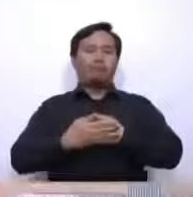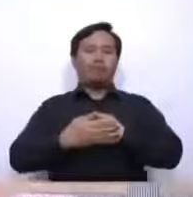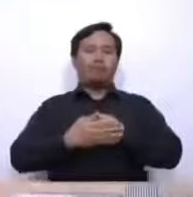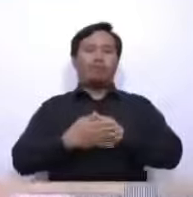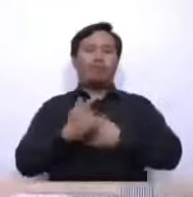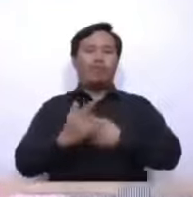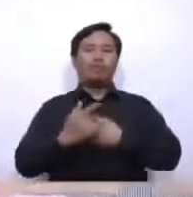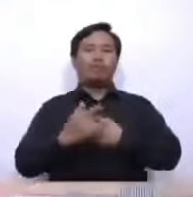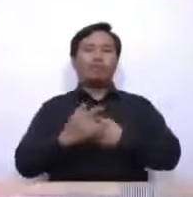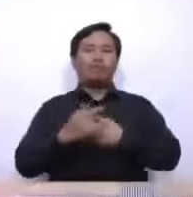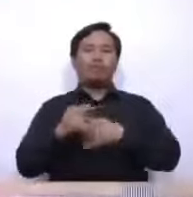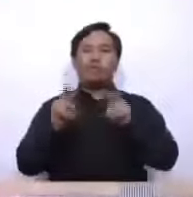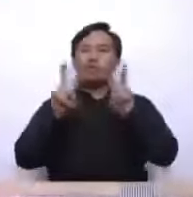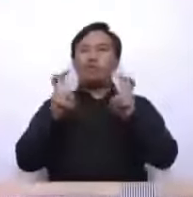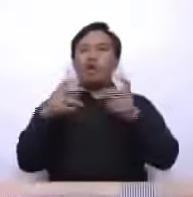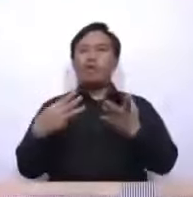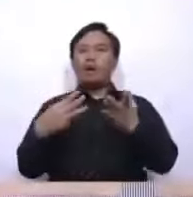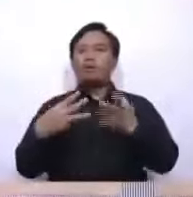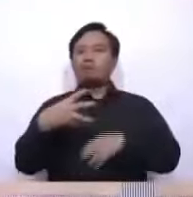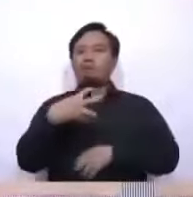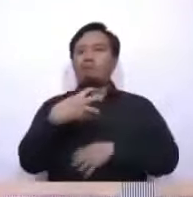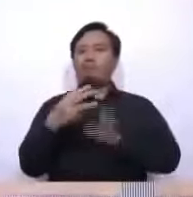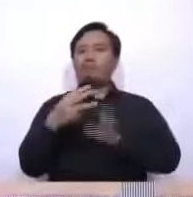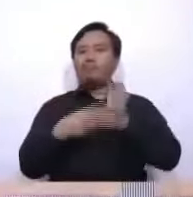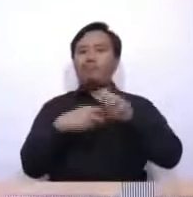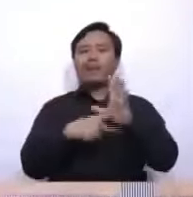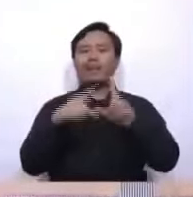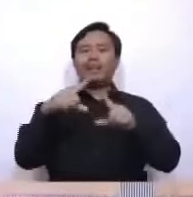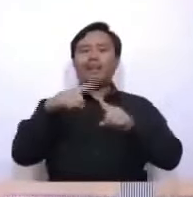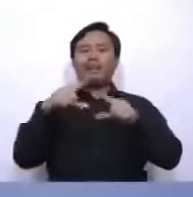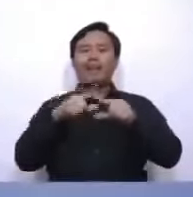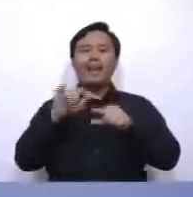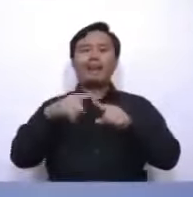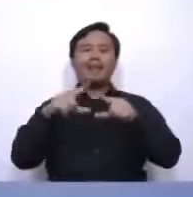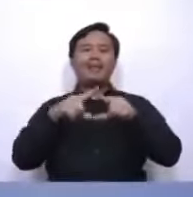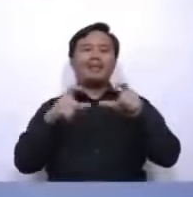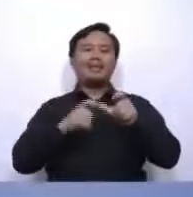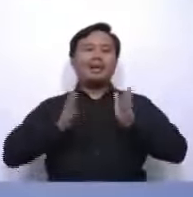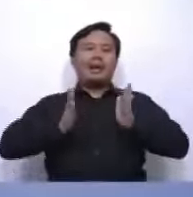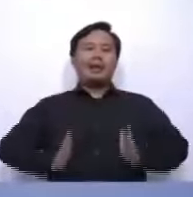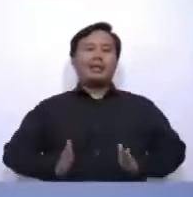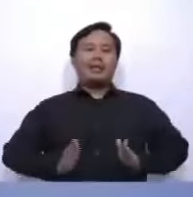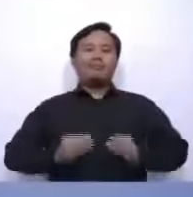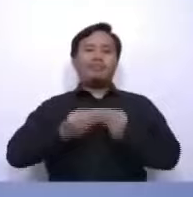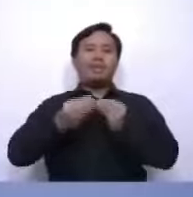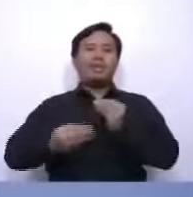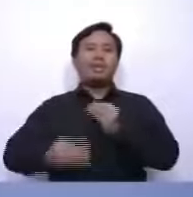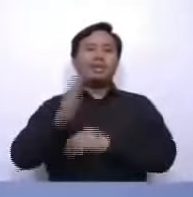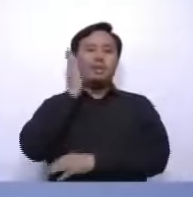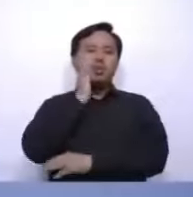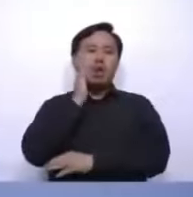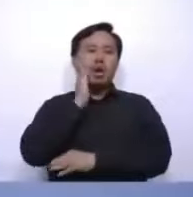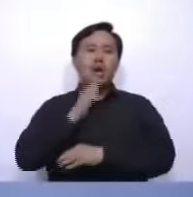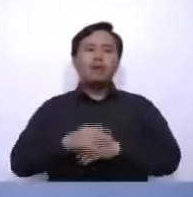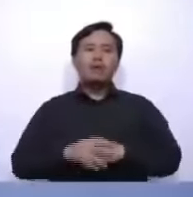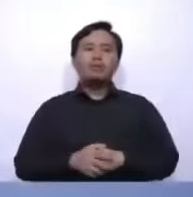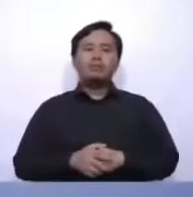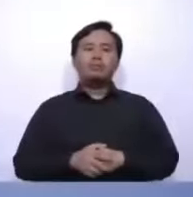rumah. Judulnya Mentalitas dan Karakter Generasi Muda. Baik. Silakan dibuka, Ibrahim, saya bantu untuk